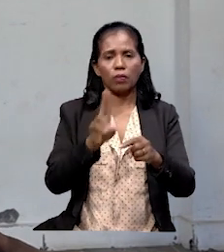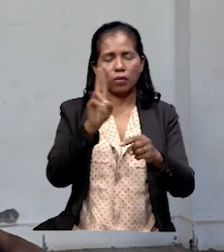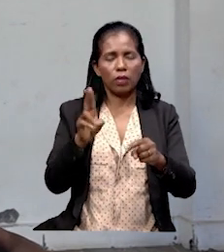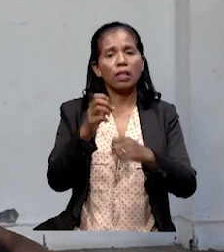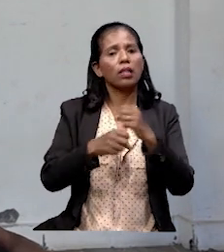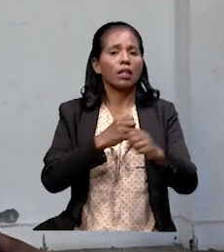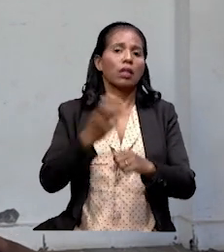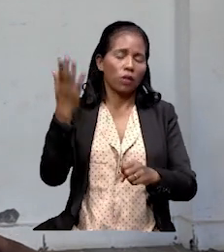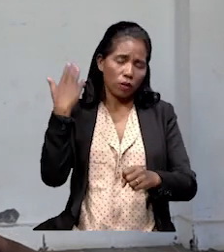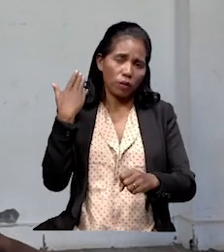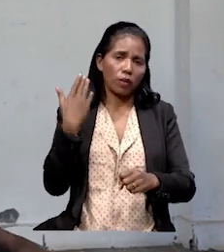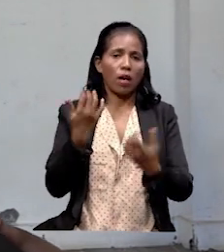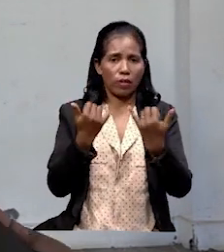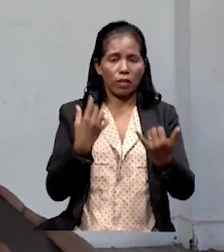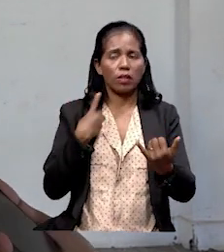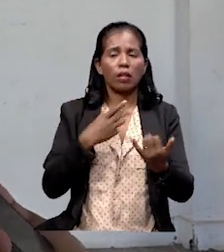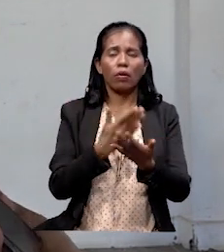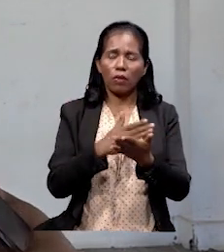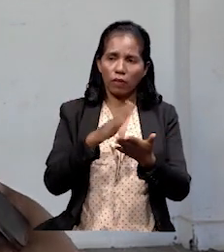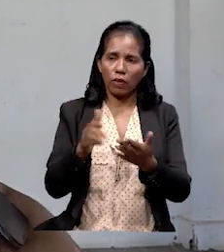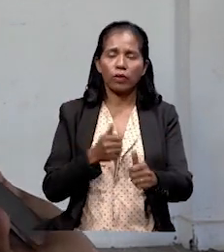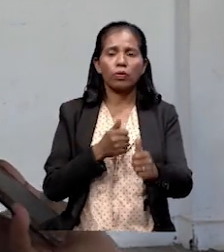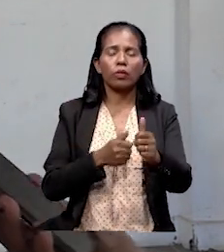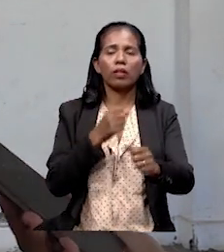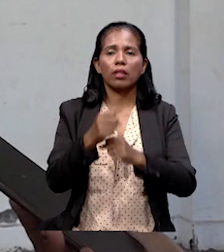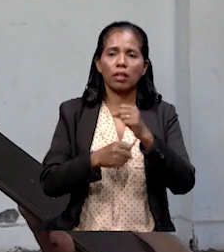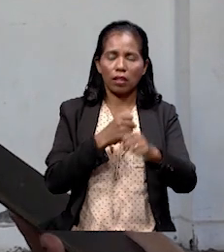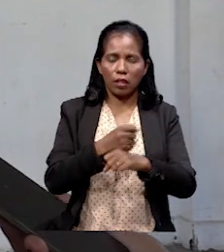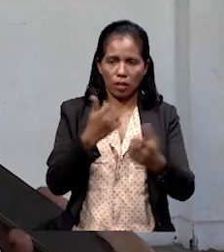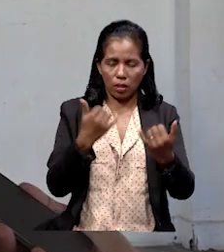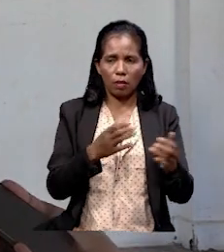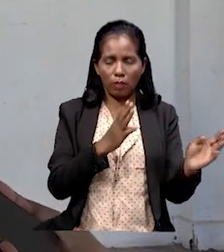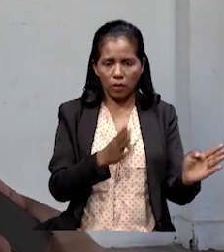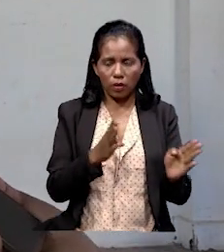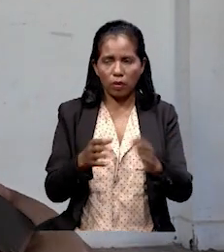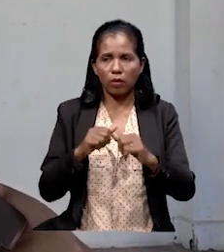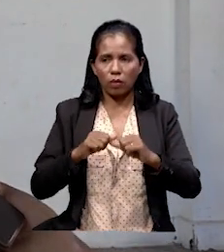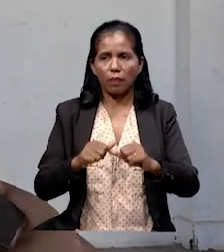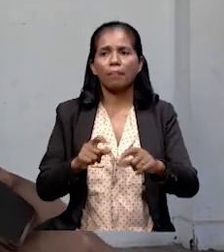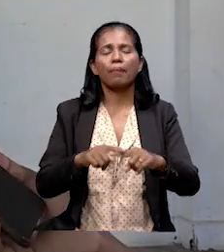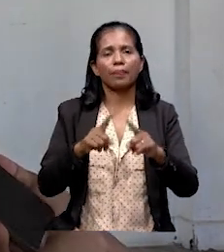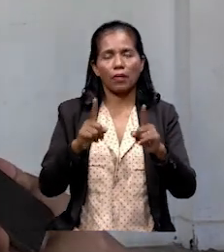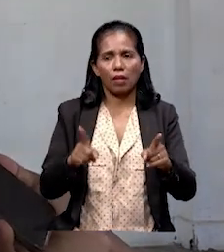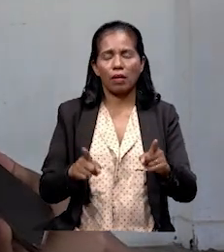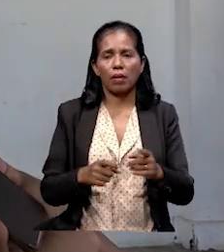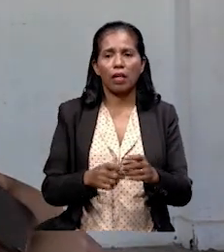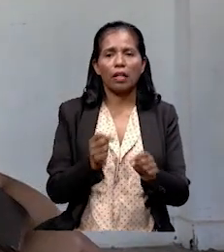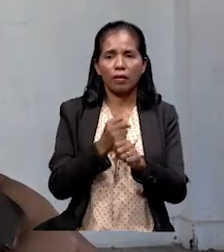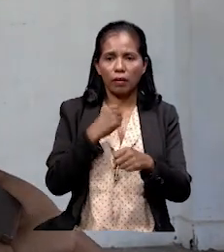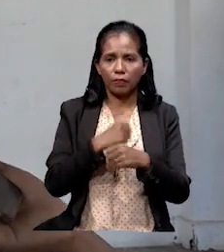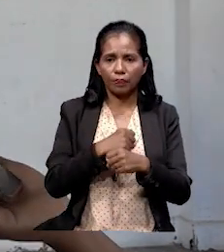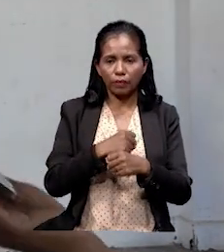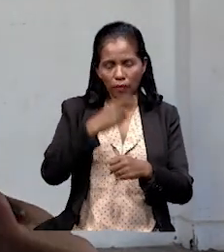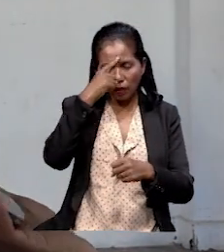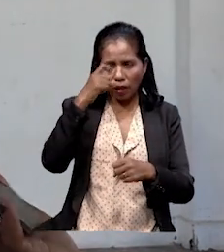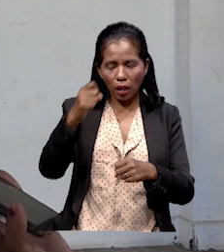kanta kita tinggi kompres vali tuir tina indan ini ya nebe prosesu lau hela mai be ini ya fungsi tamu kom